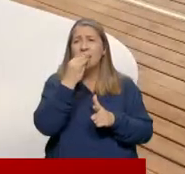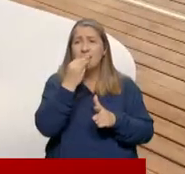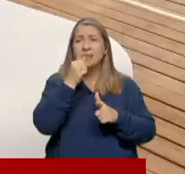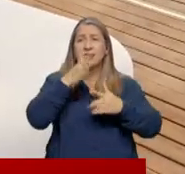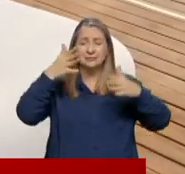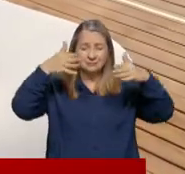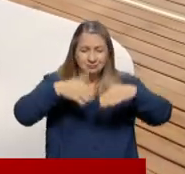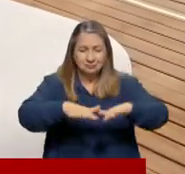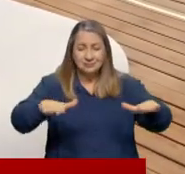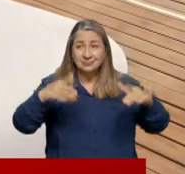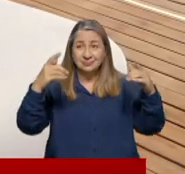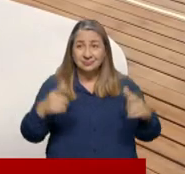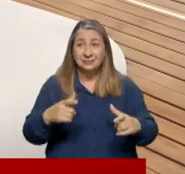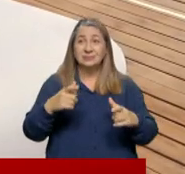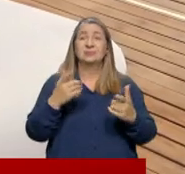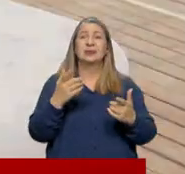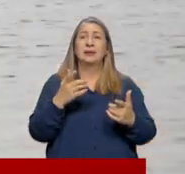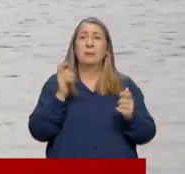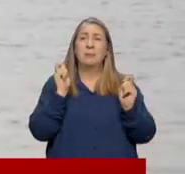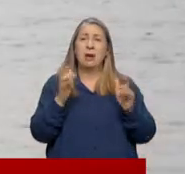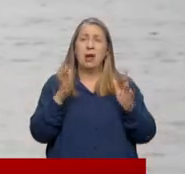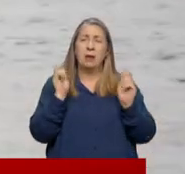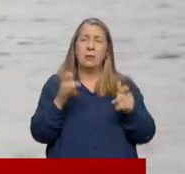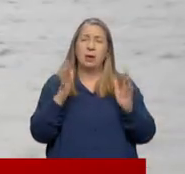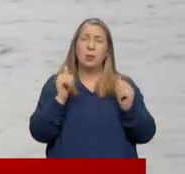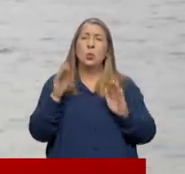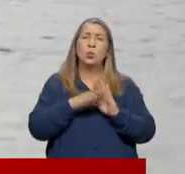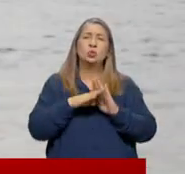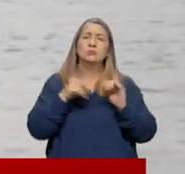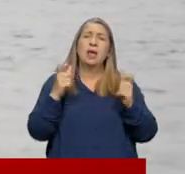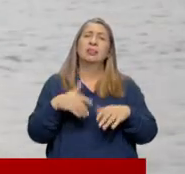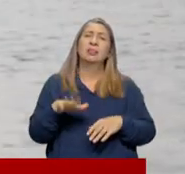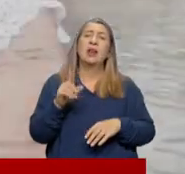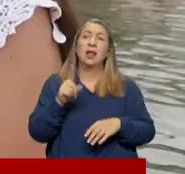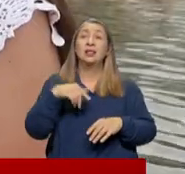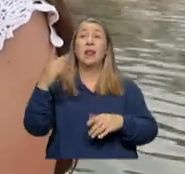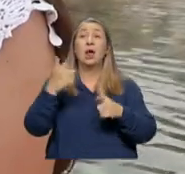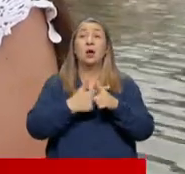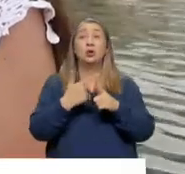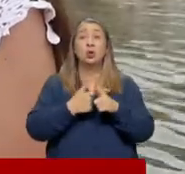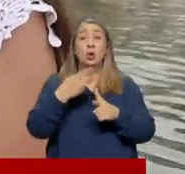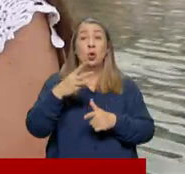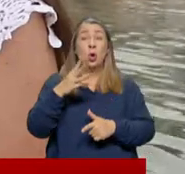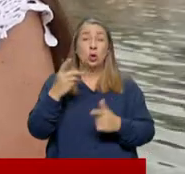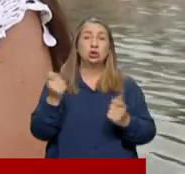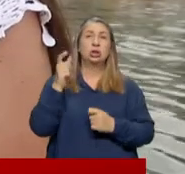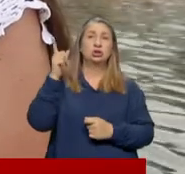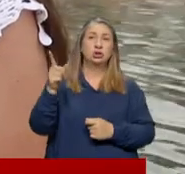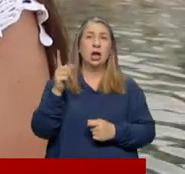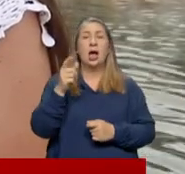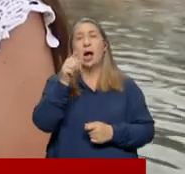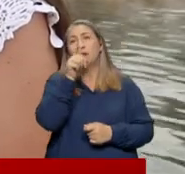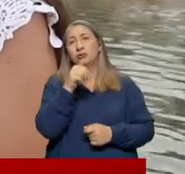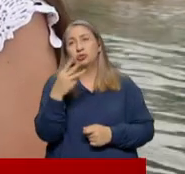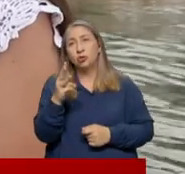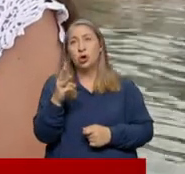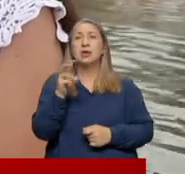denize girdiniz alandaki plaj fiyatlarına Burası ucuz bir yer değil diğer oteller Ör o bazında çalışıyorlar